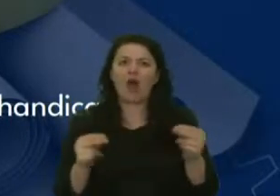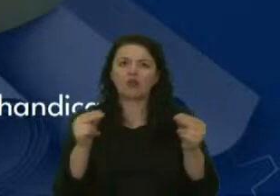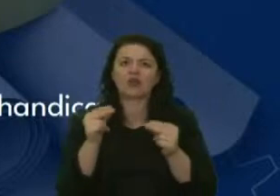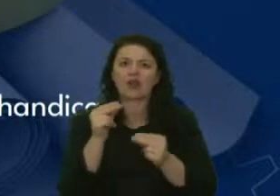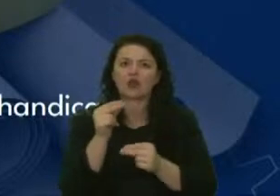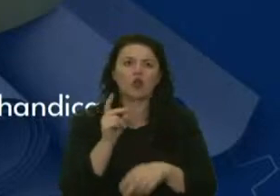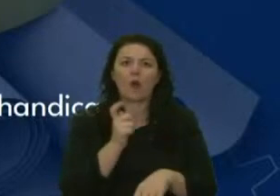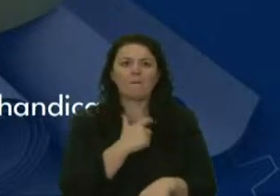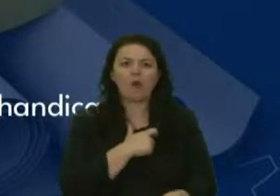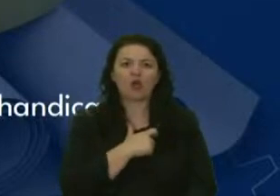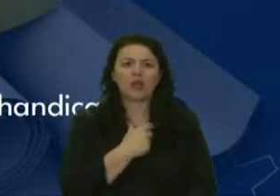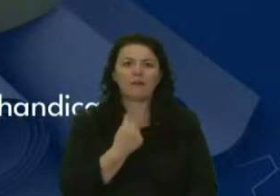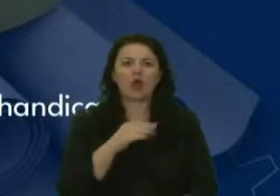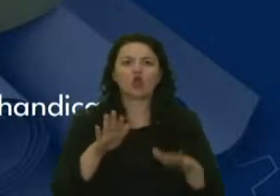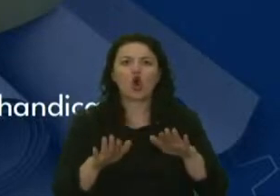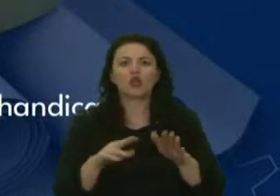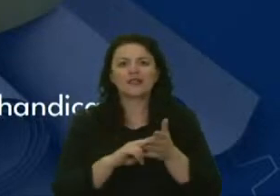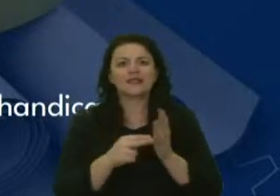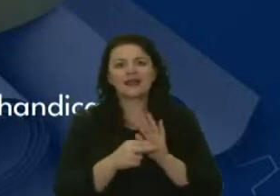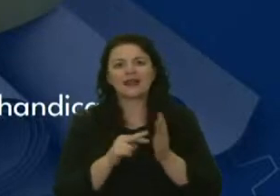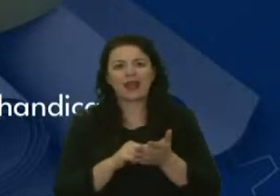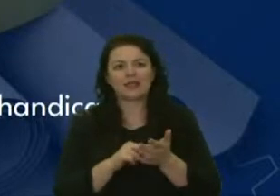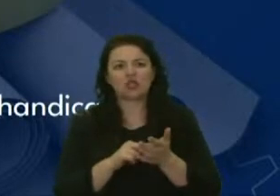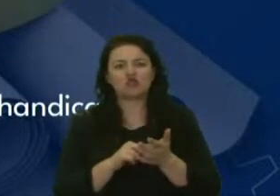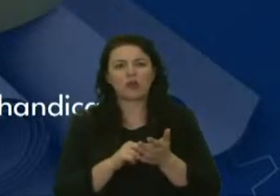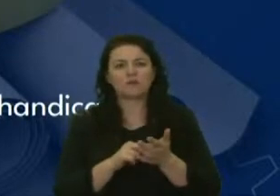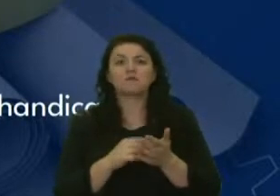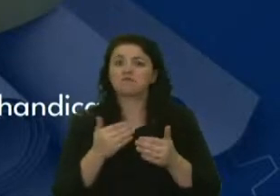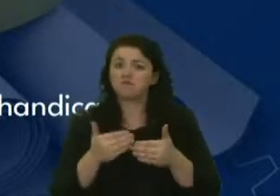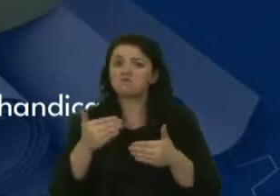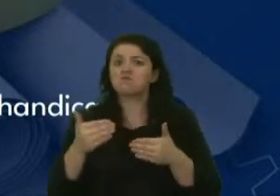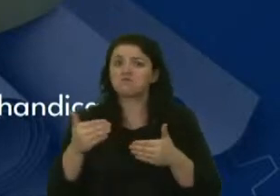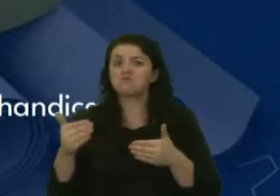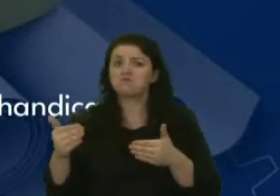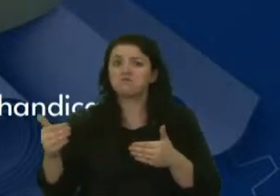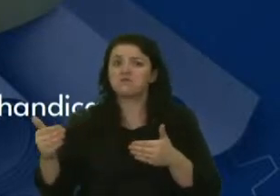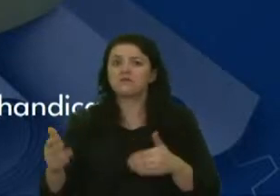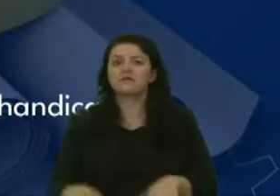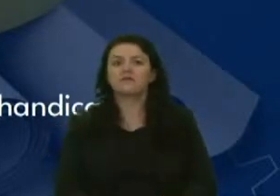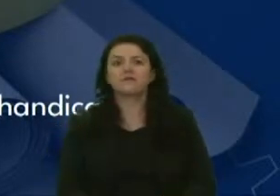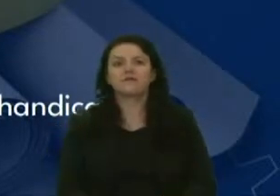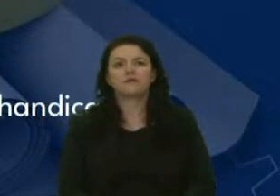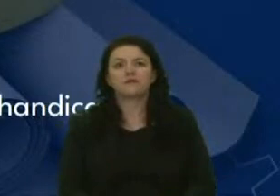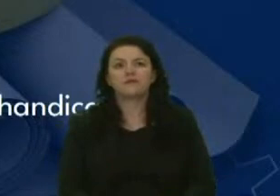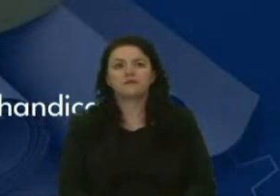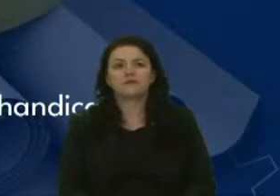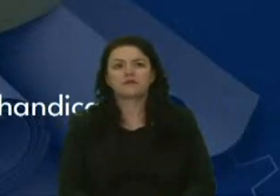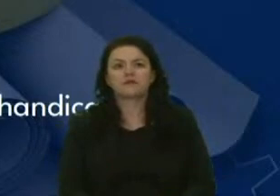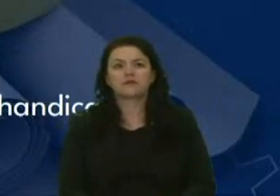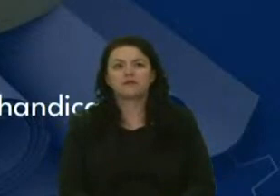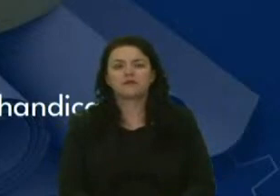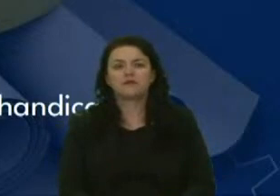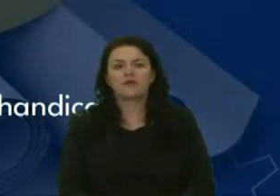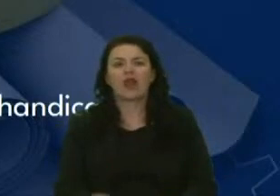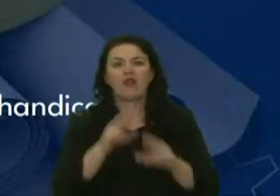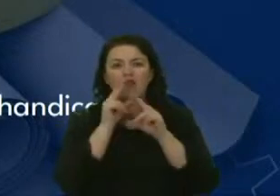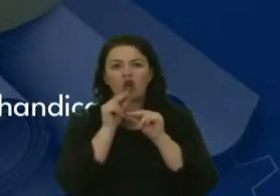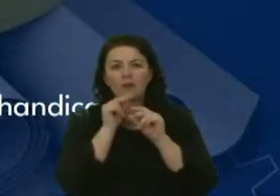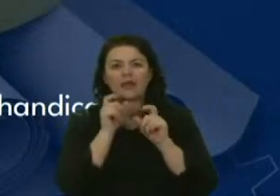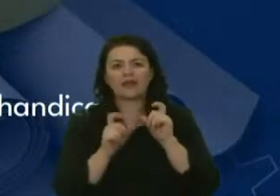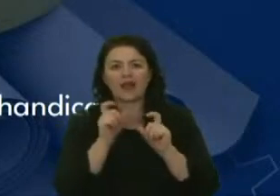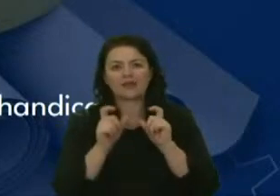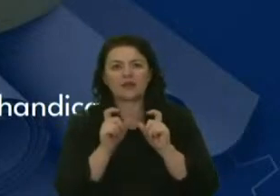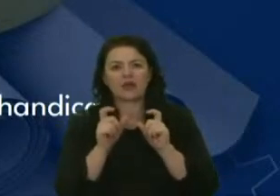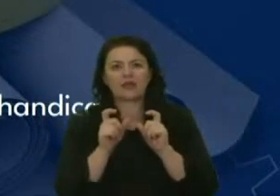care încă nu pot intra datorită condițiilor tehnice Nu că nu vor intra mai departe vor intra și ele aș mai vorbi despre